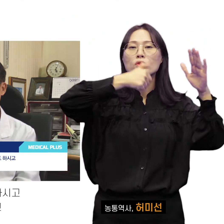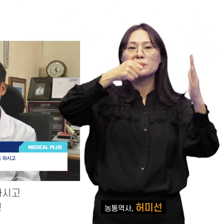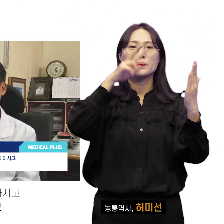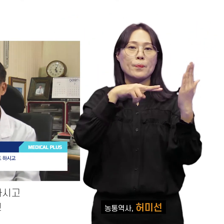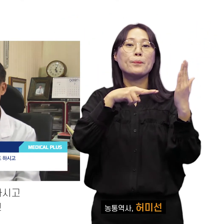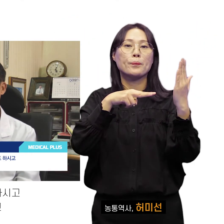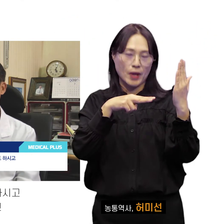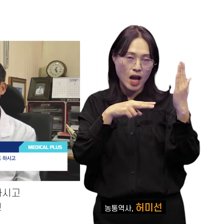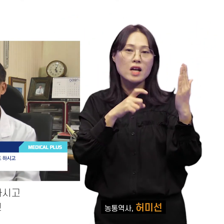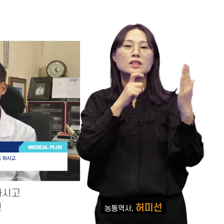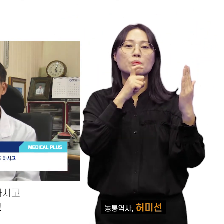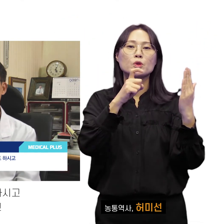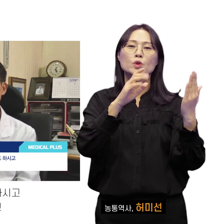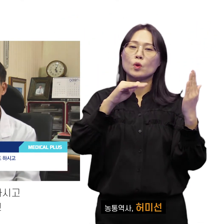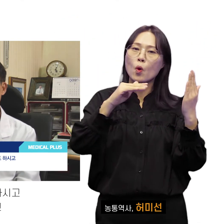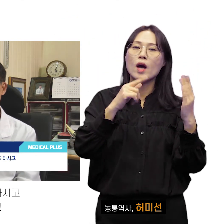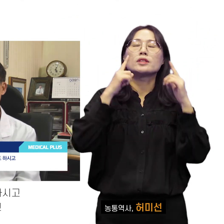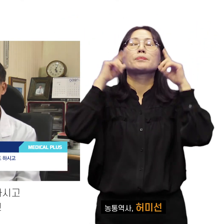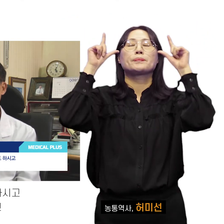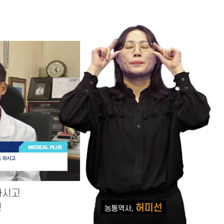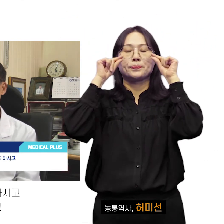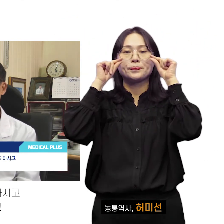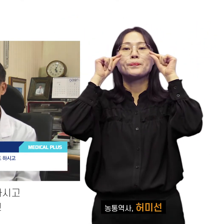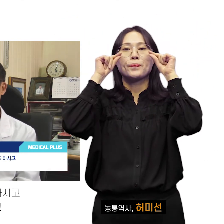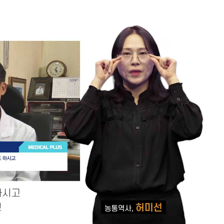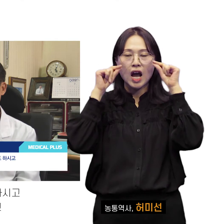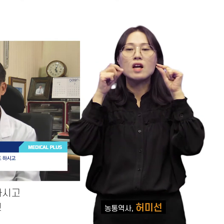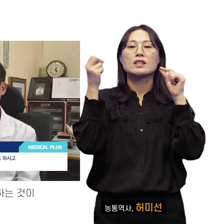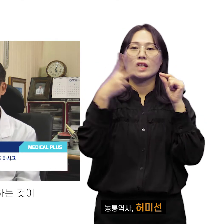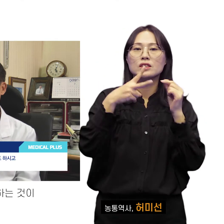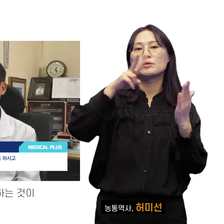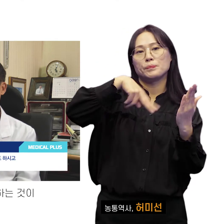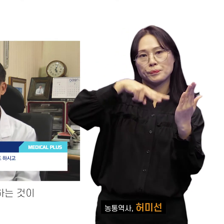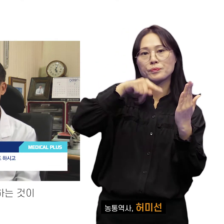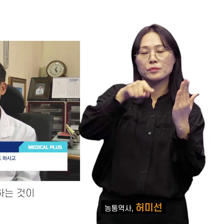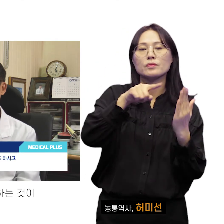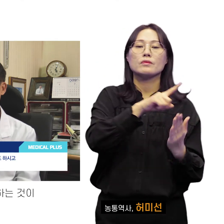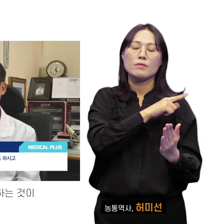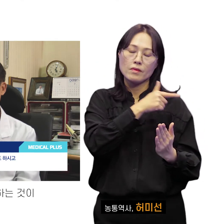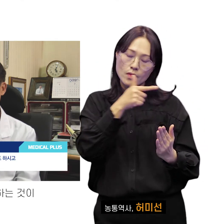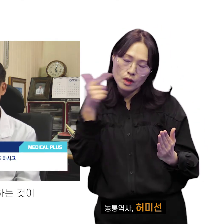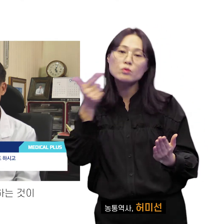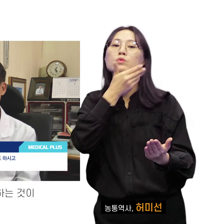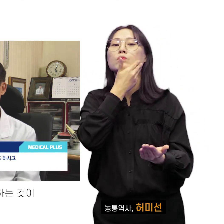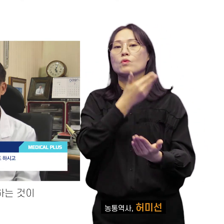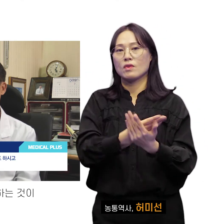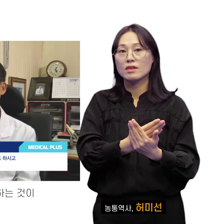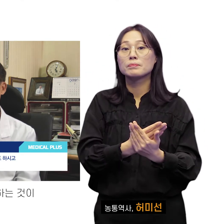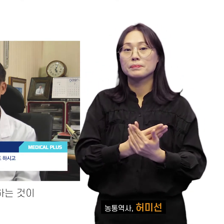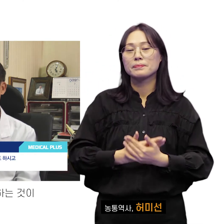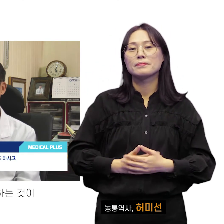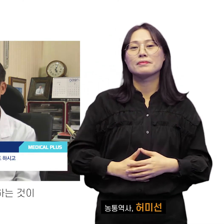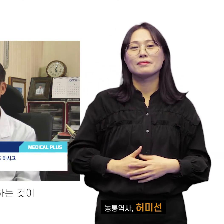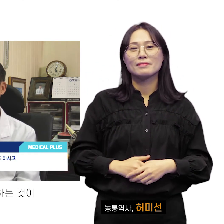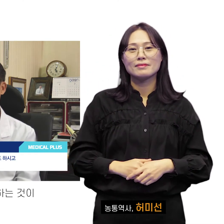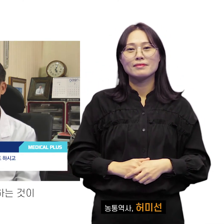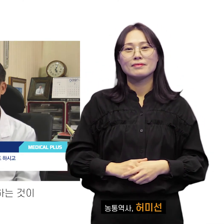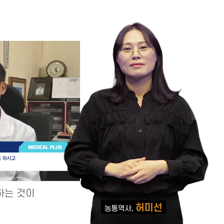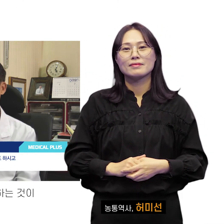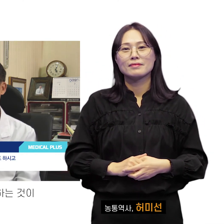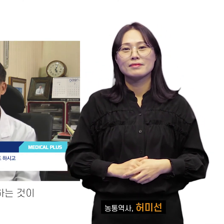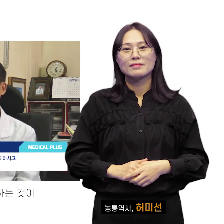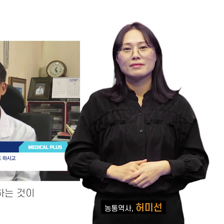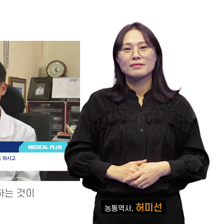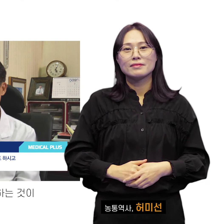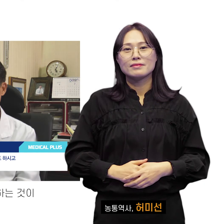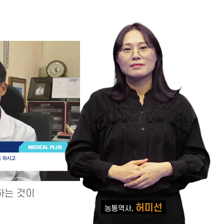밝게 하시고 독서를 하시더라도 50분 정도 하시고 10분 정도 눈을 감았다가 다시 독서하는 것이 눈에